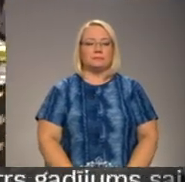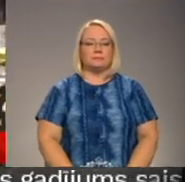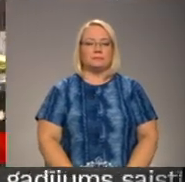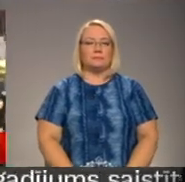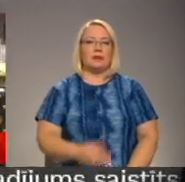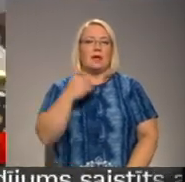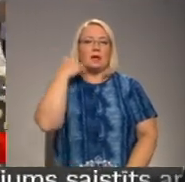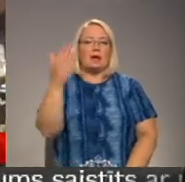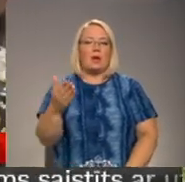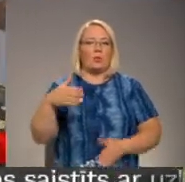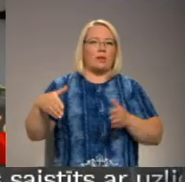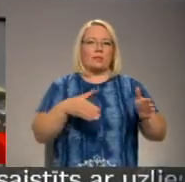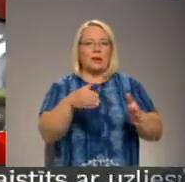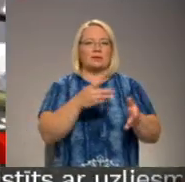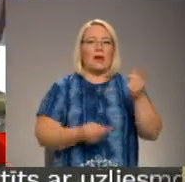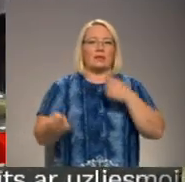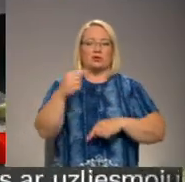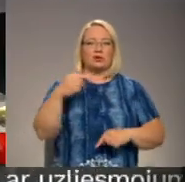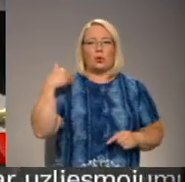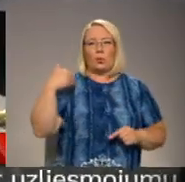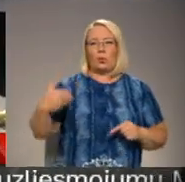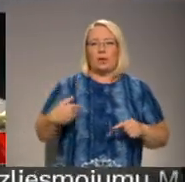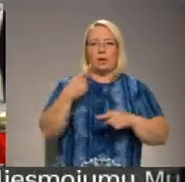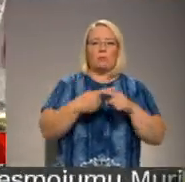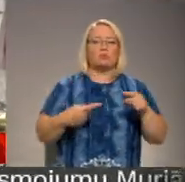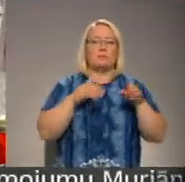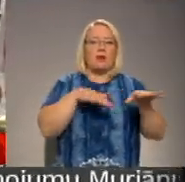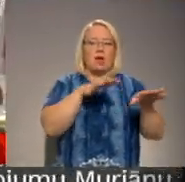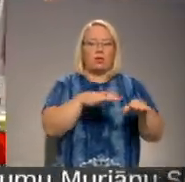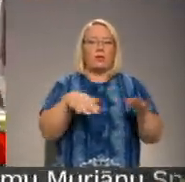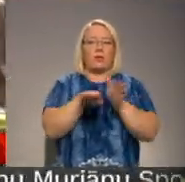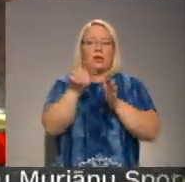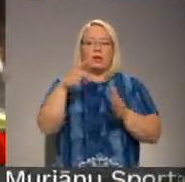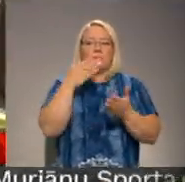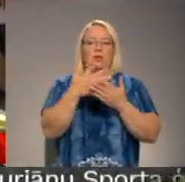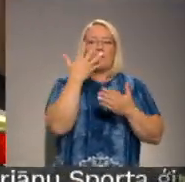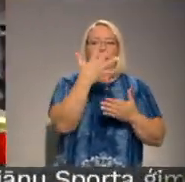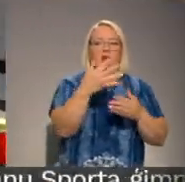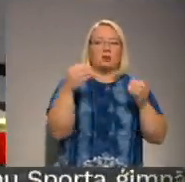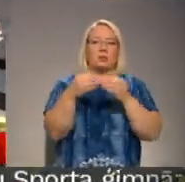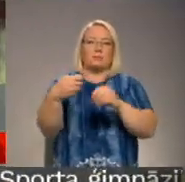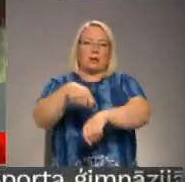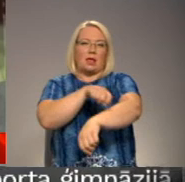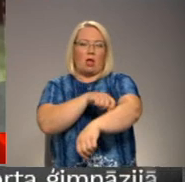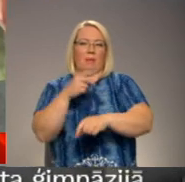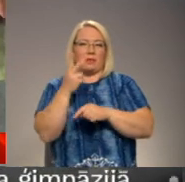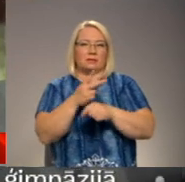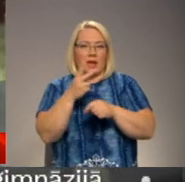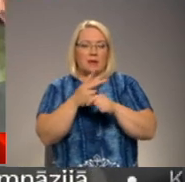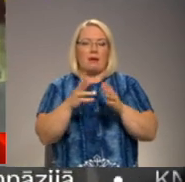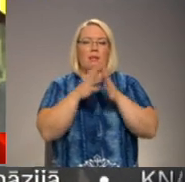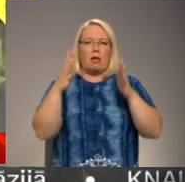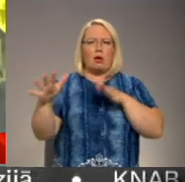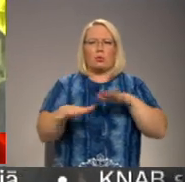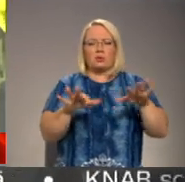Kad no trases atgriezušies tie Kuldīgas pusmaratona dalībnieki, kas savus spēkus pierādīja 5 un 10 km distancē, lielākā